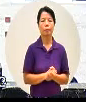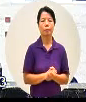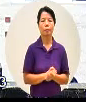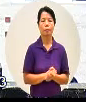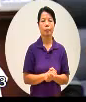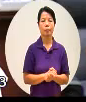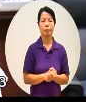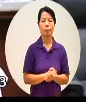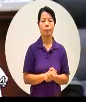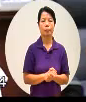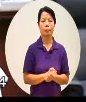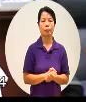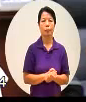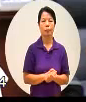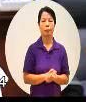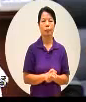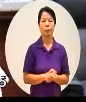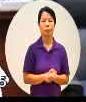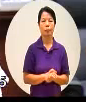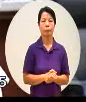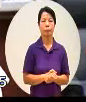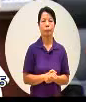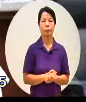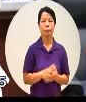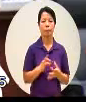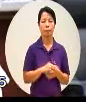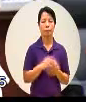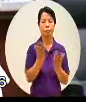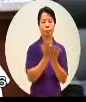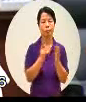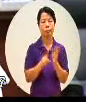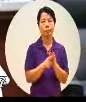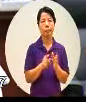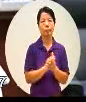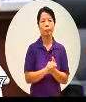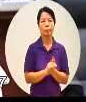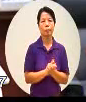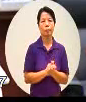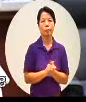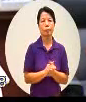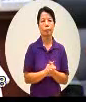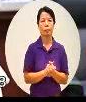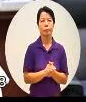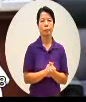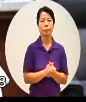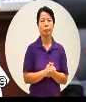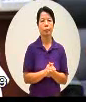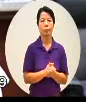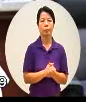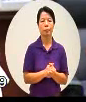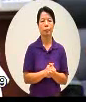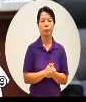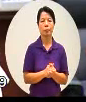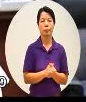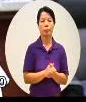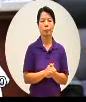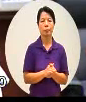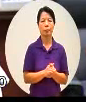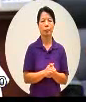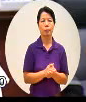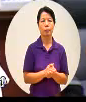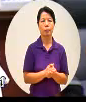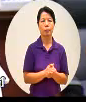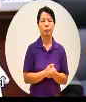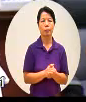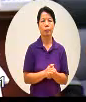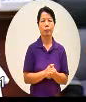来，一女吼，我在读册的时阵可以吗？还是要休息一下？ 那市长没关系，